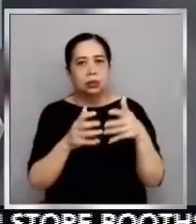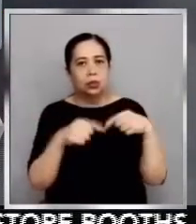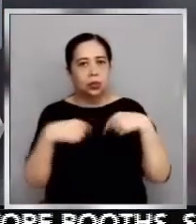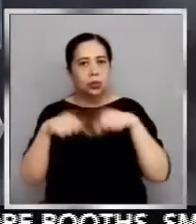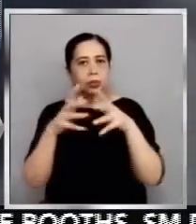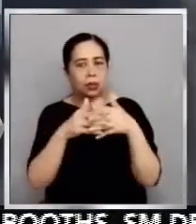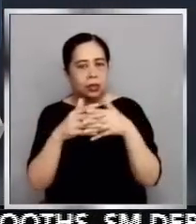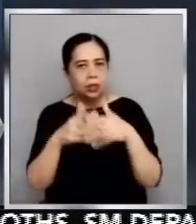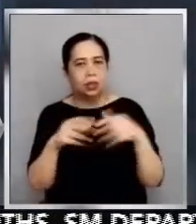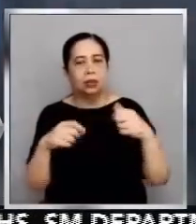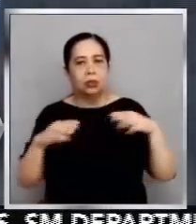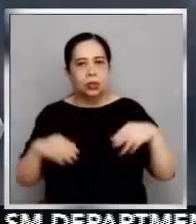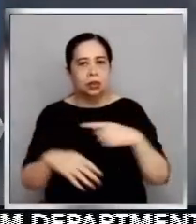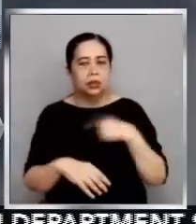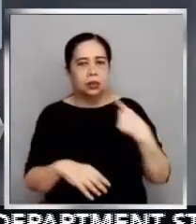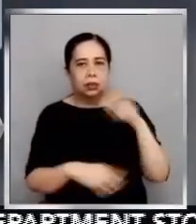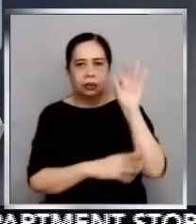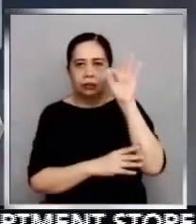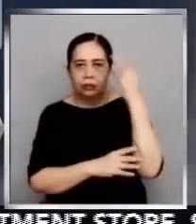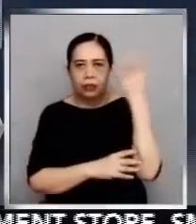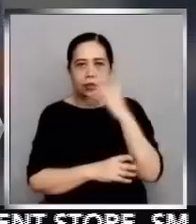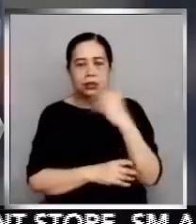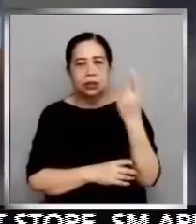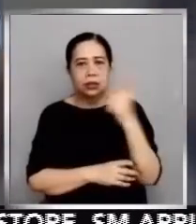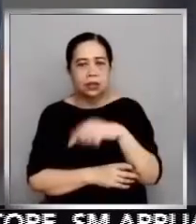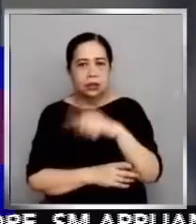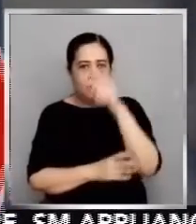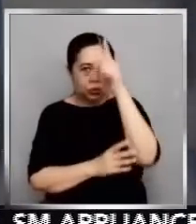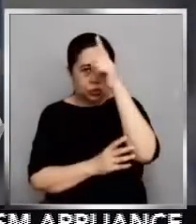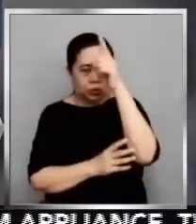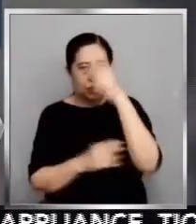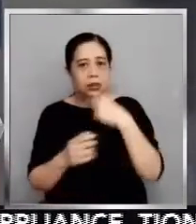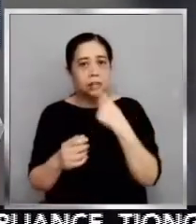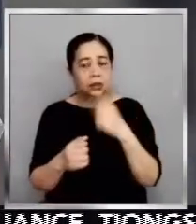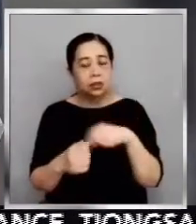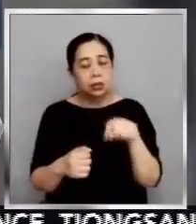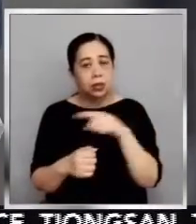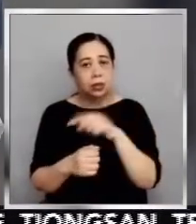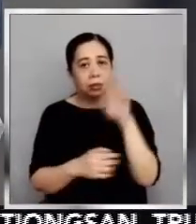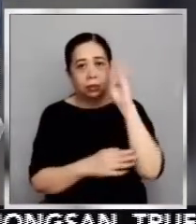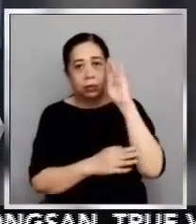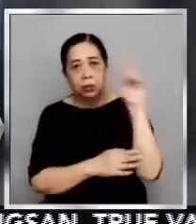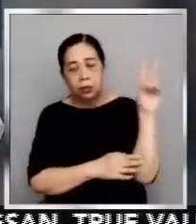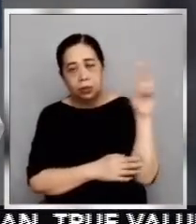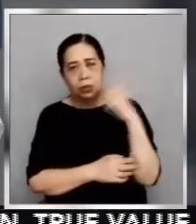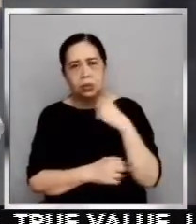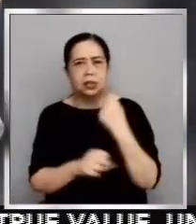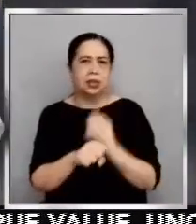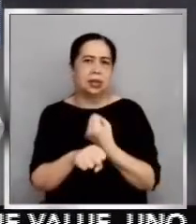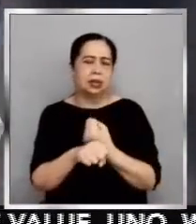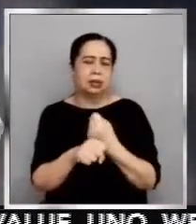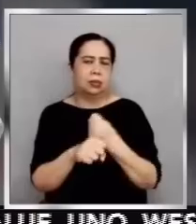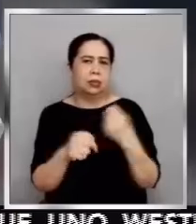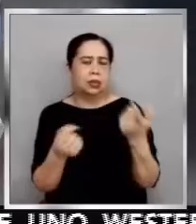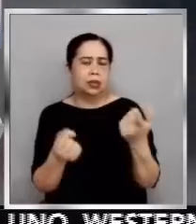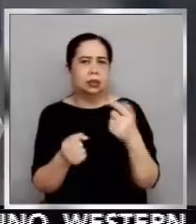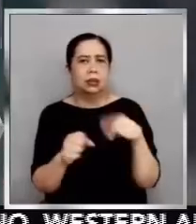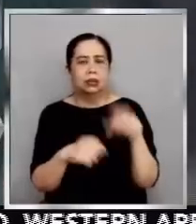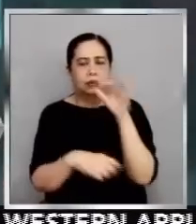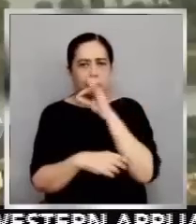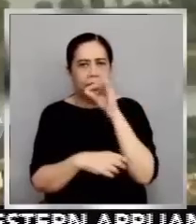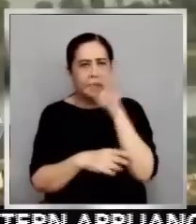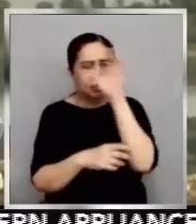Britanya, China, France at Jordan. Sabi naman ni Pangulong Bongbong Marcos, nahihirapan daw ang ating gobyerno na maghanap ng ligtas na land